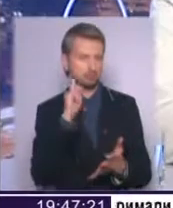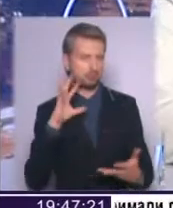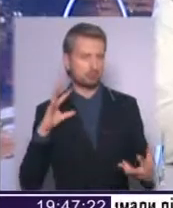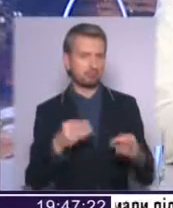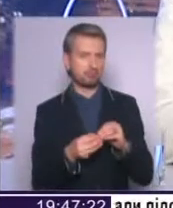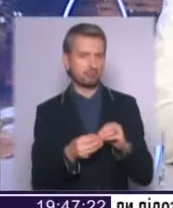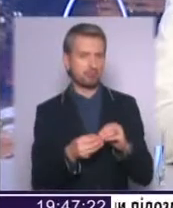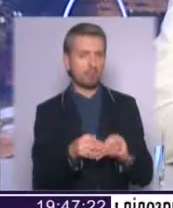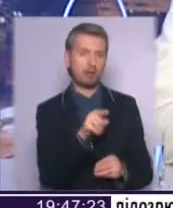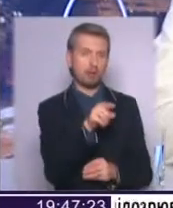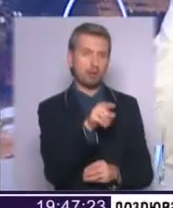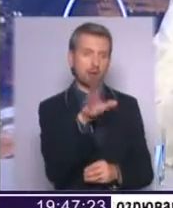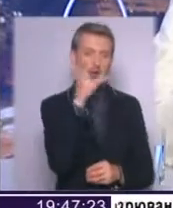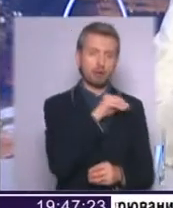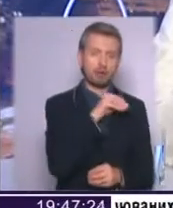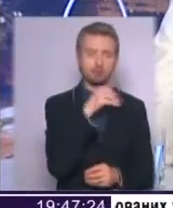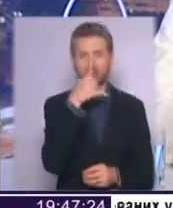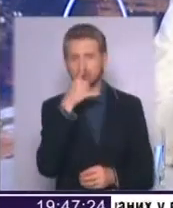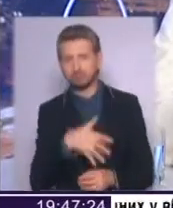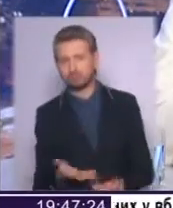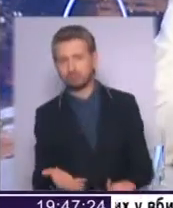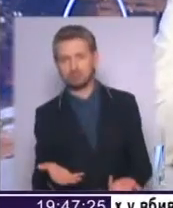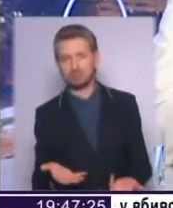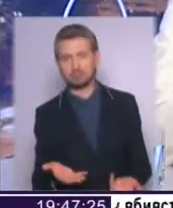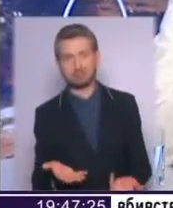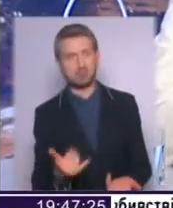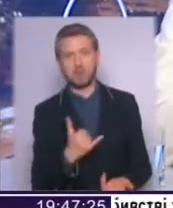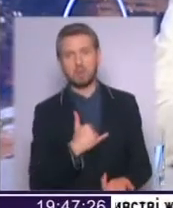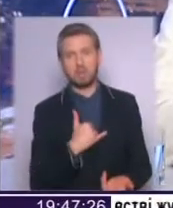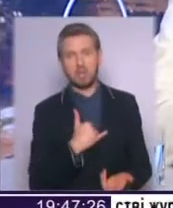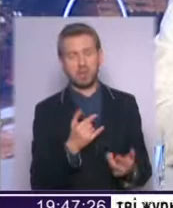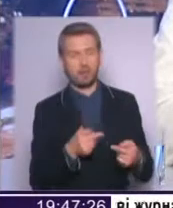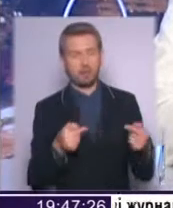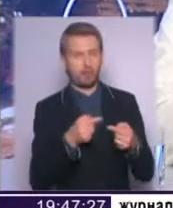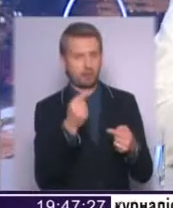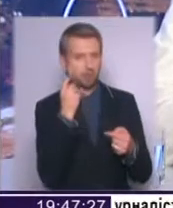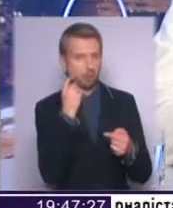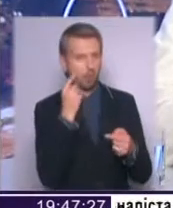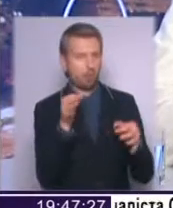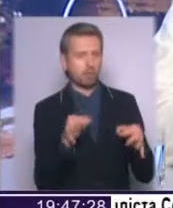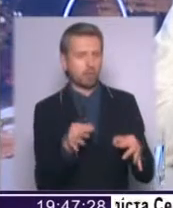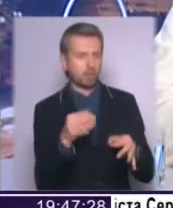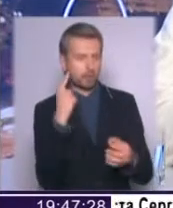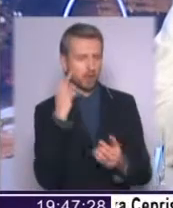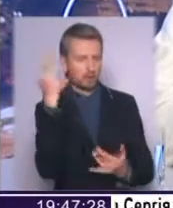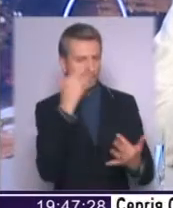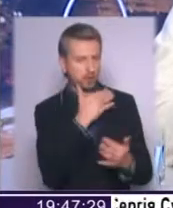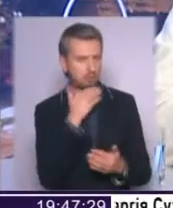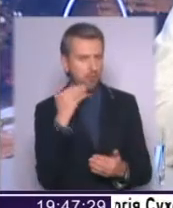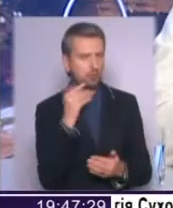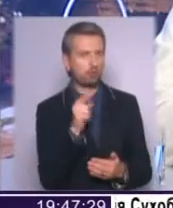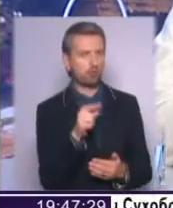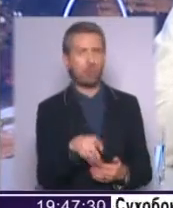Здатний він це, кажуть, виконати. Ну, в мене, відповідно, об'єктивне судження з цього прикладу дуже багато, його неефективності